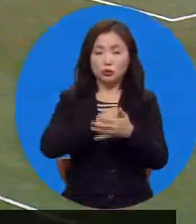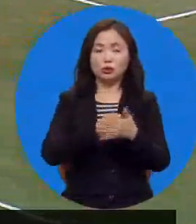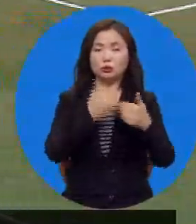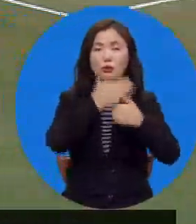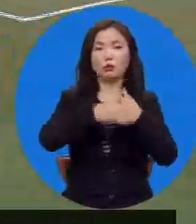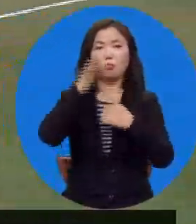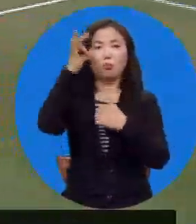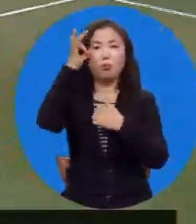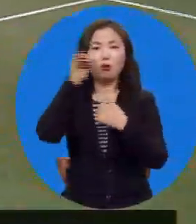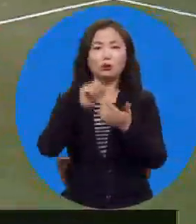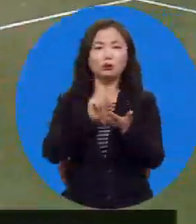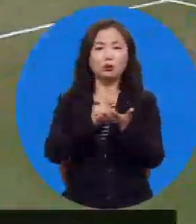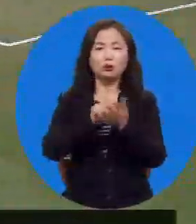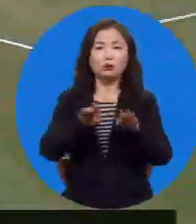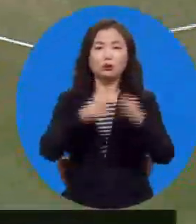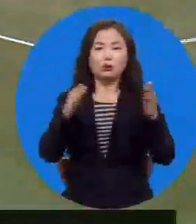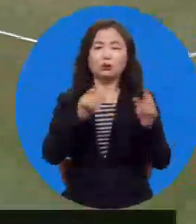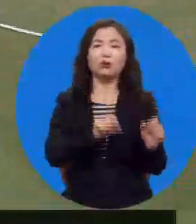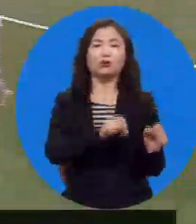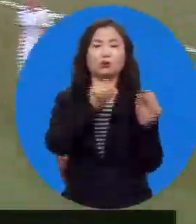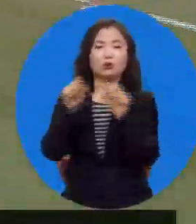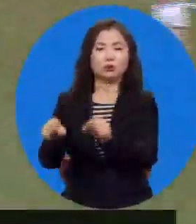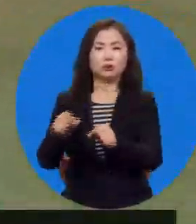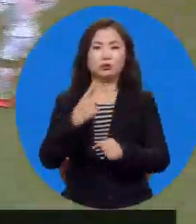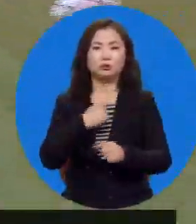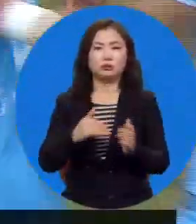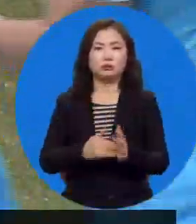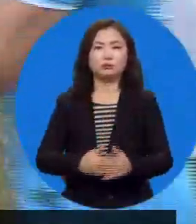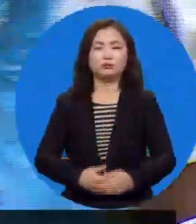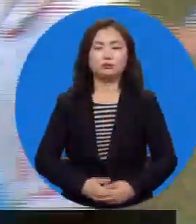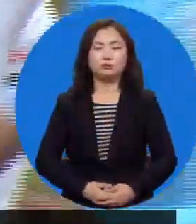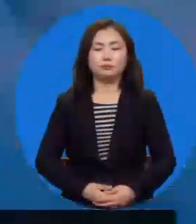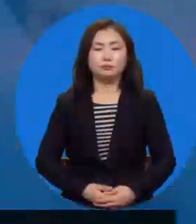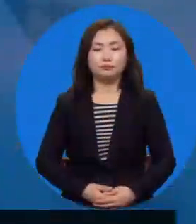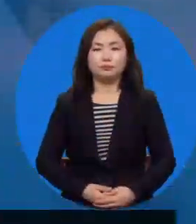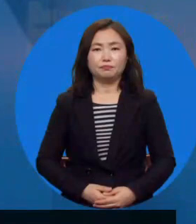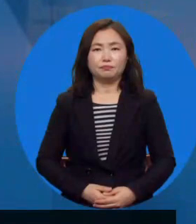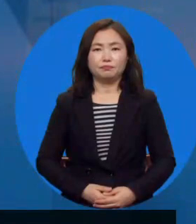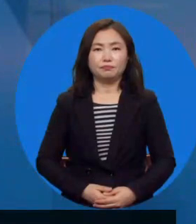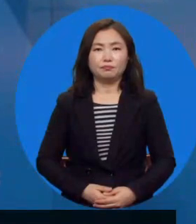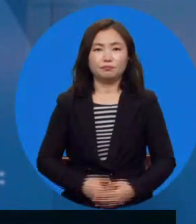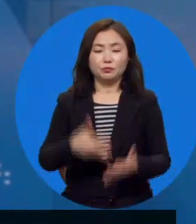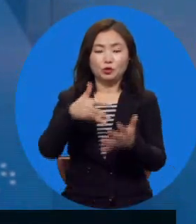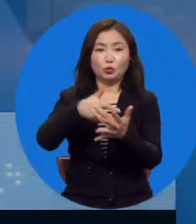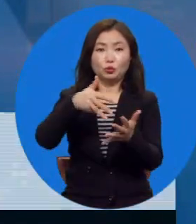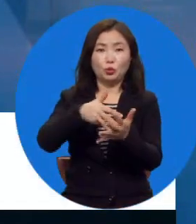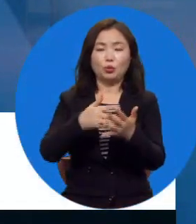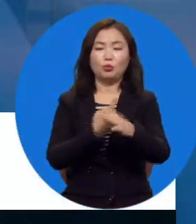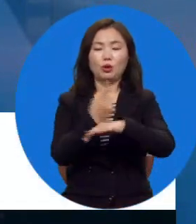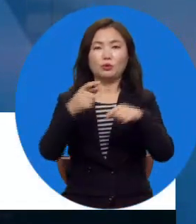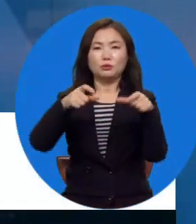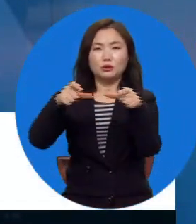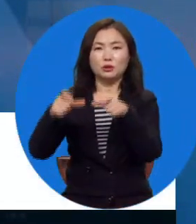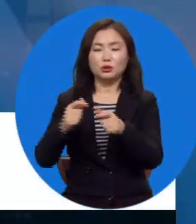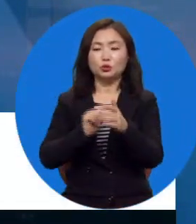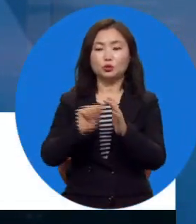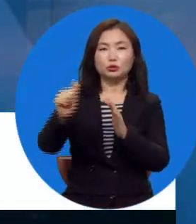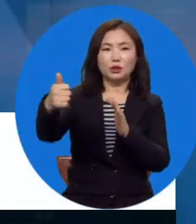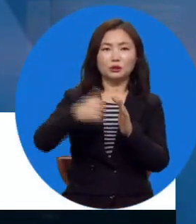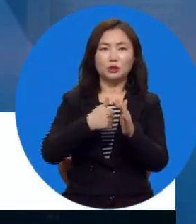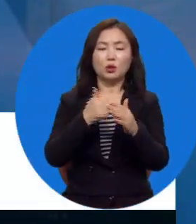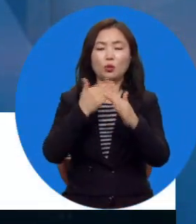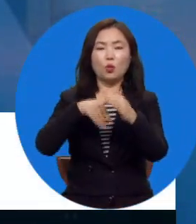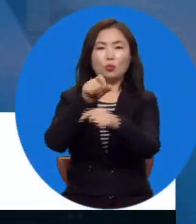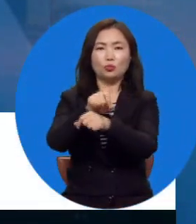대구와 포항의 개 박 전 을 연기한 가 있습니다 청송군 은 외부 지역에서 7패 그 되는